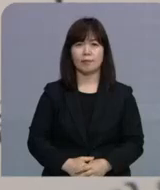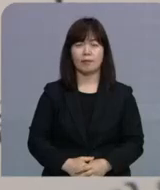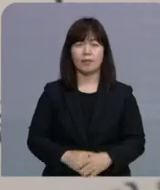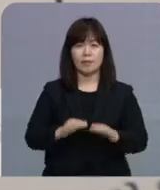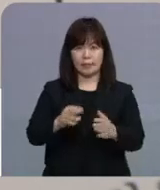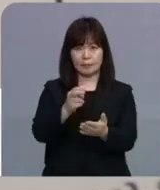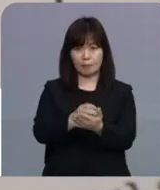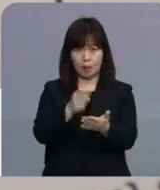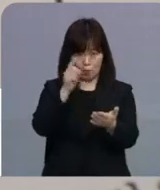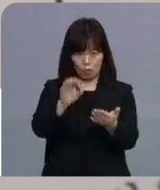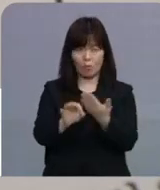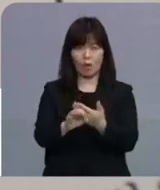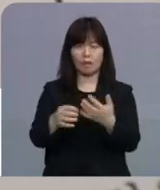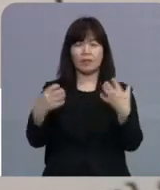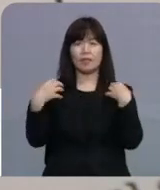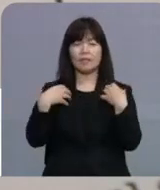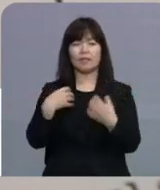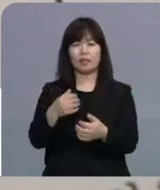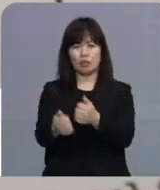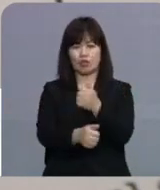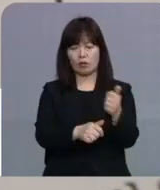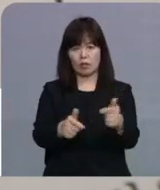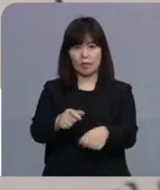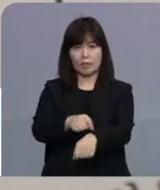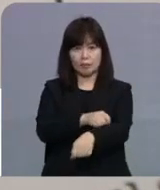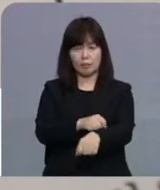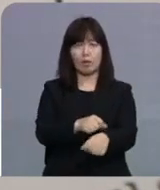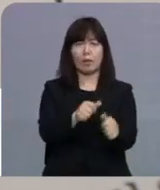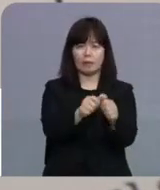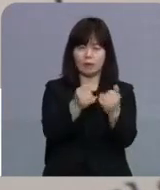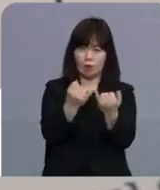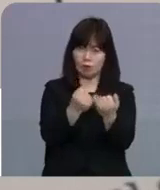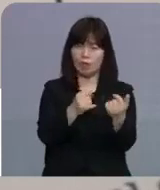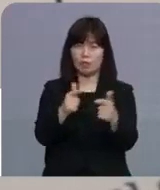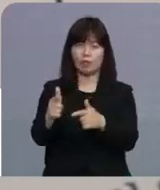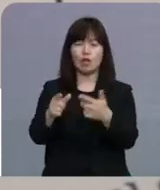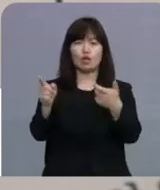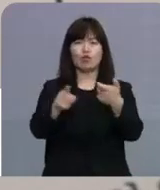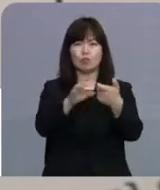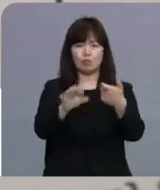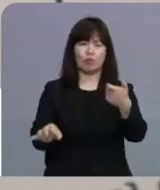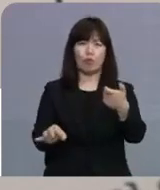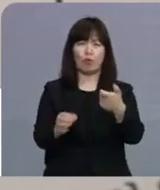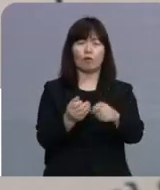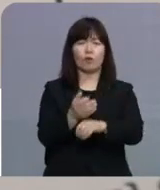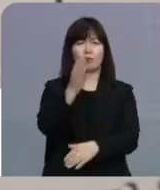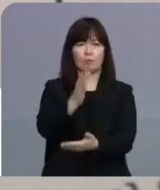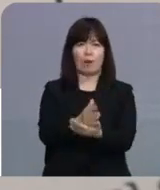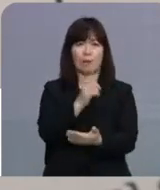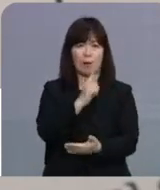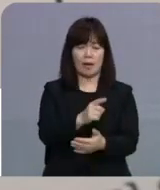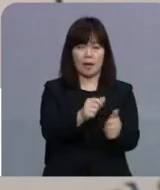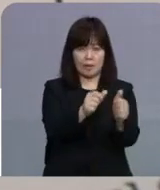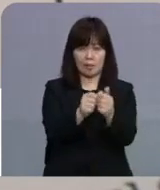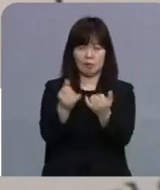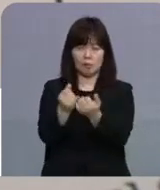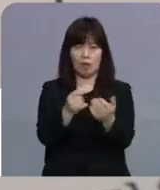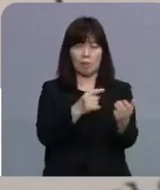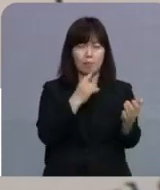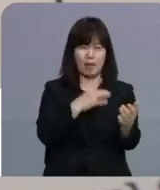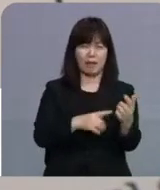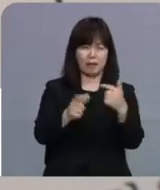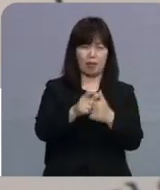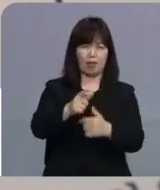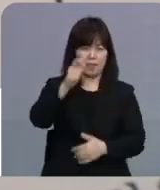현행법상 지자체 위원회는 특정 성별이 60% 를 너무 에 안됩니다 한쪽 성별 만에 의견이